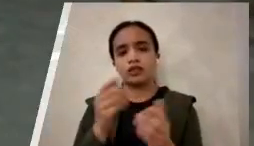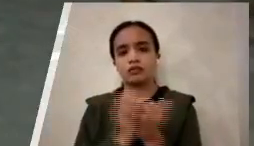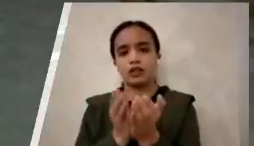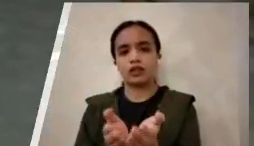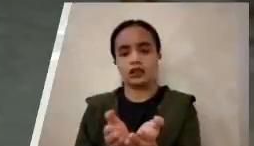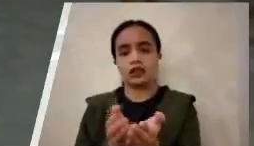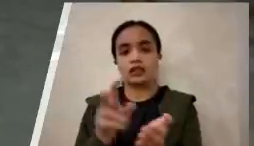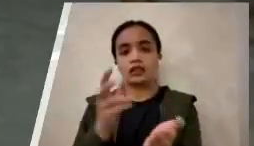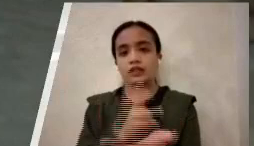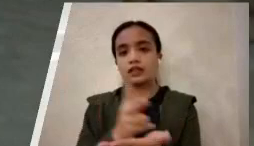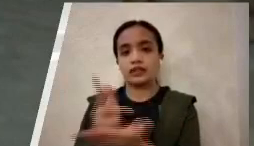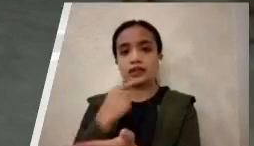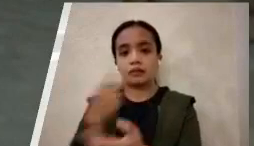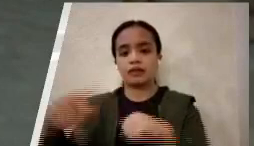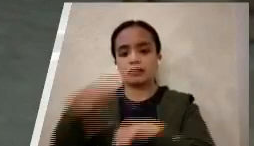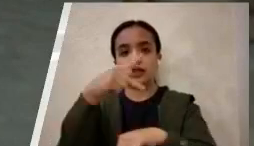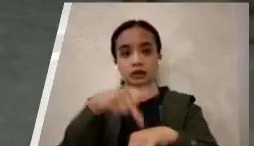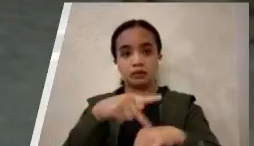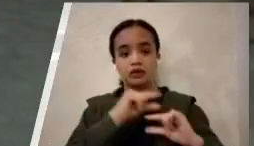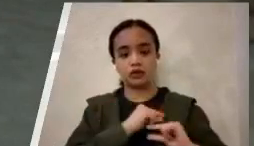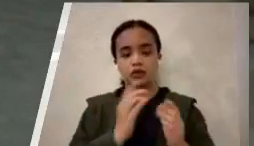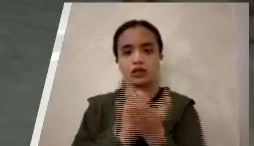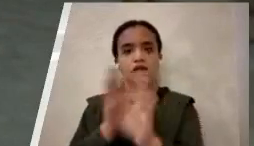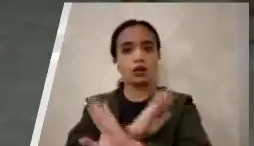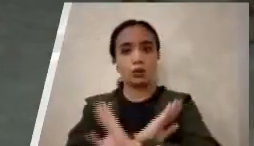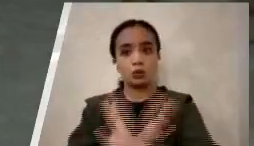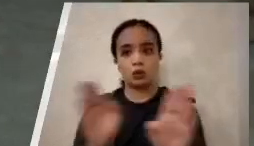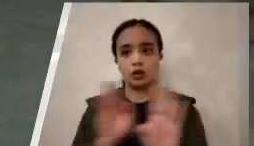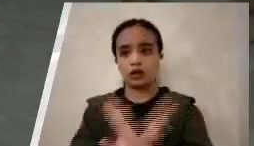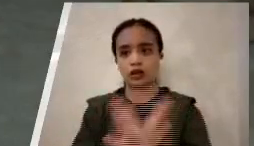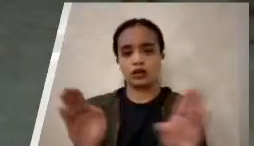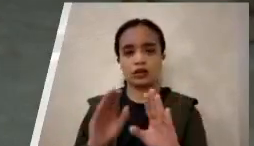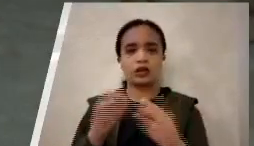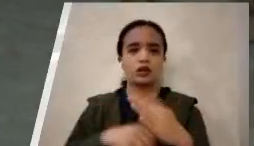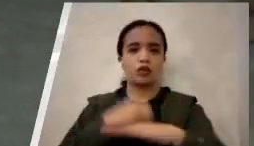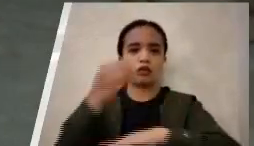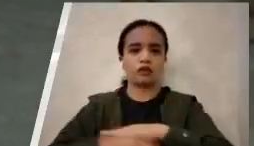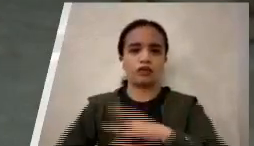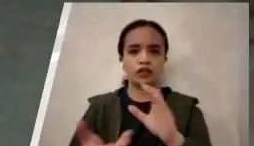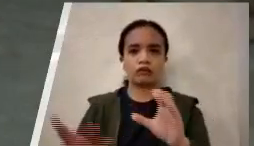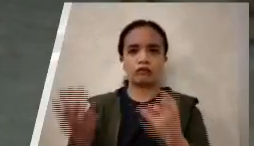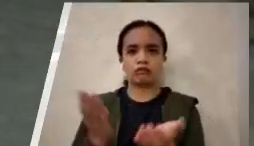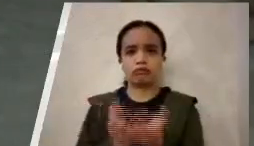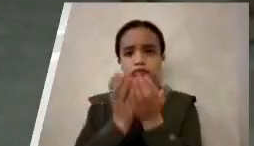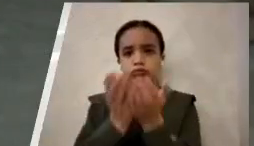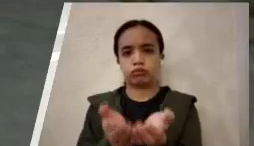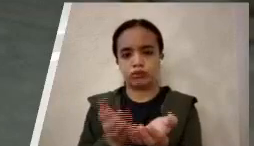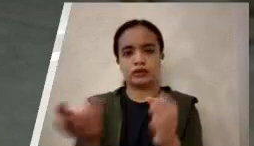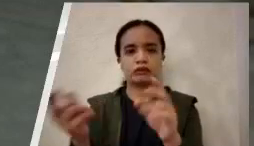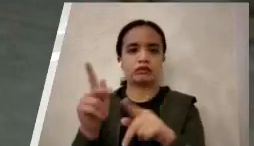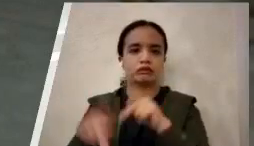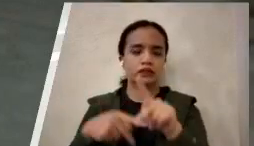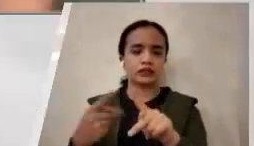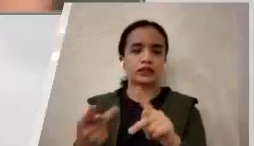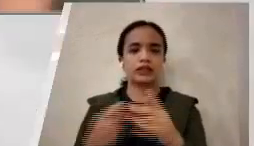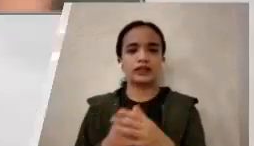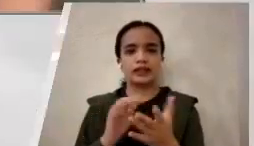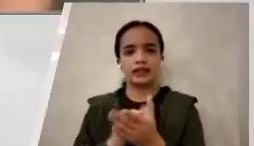Guard o PCG, wag na wag mag-overload ang mga barko. At yan muna latest mula rito sa Batangas Port. Ivan.